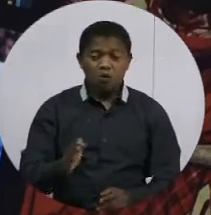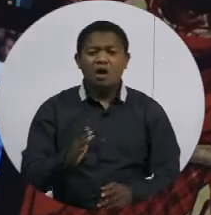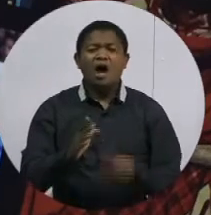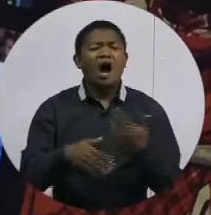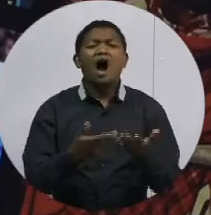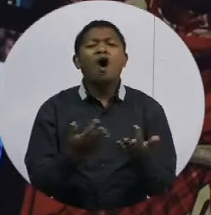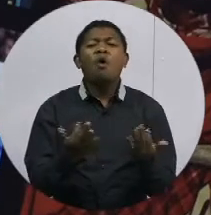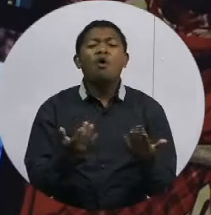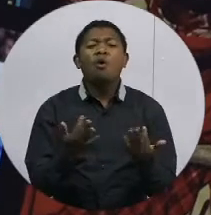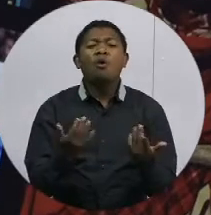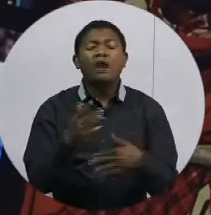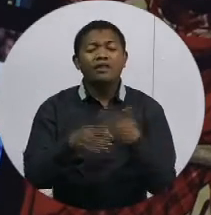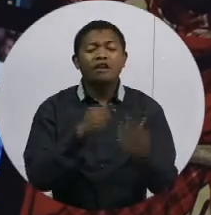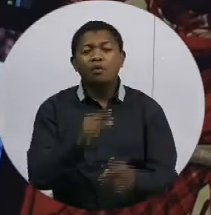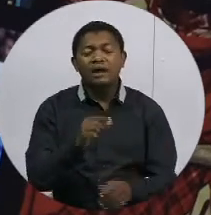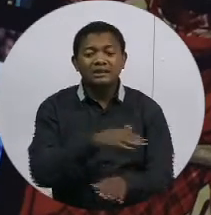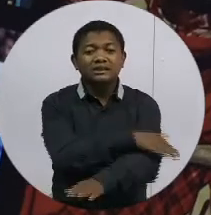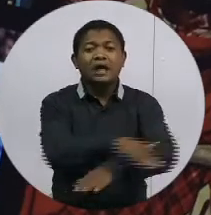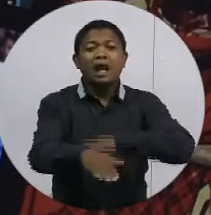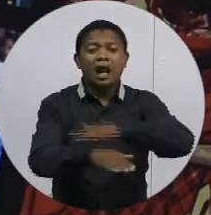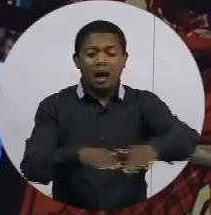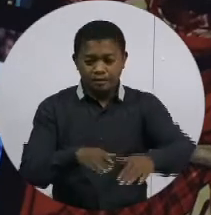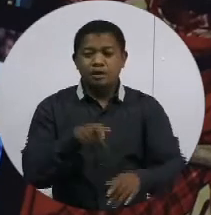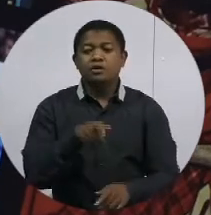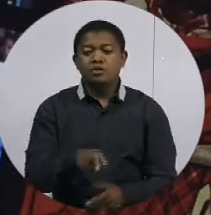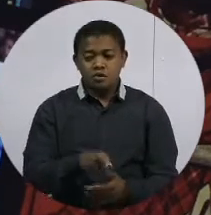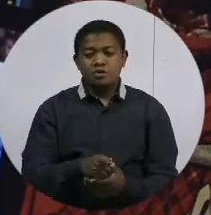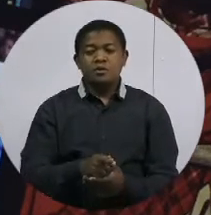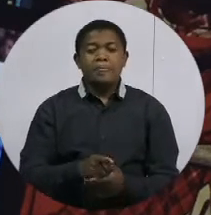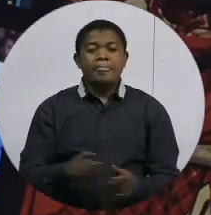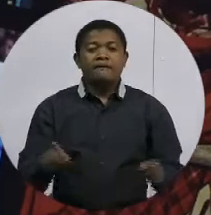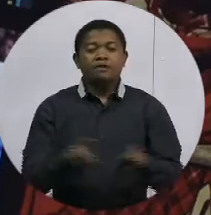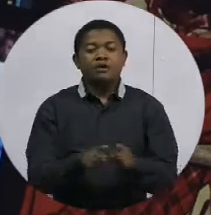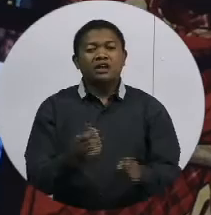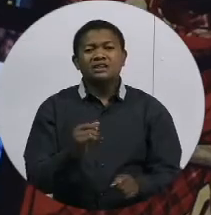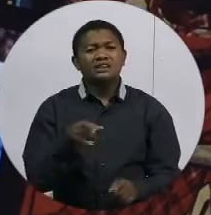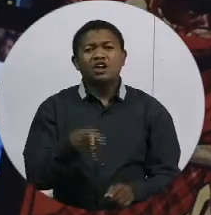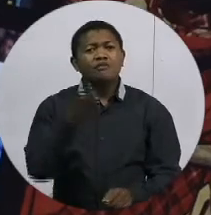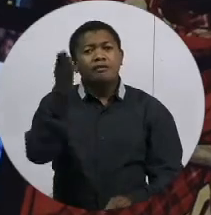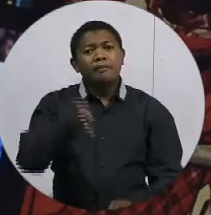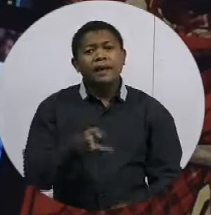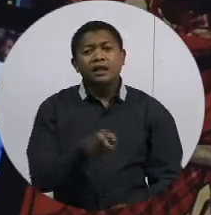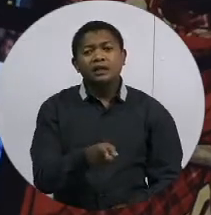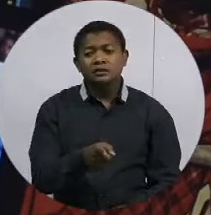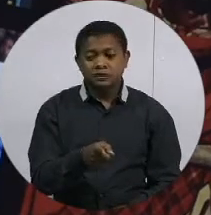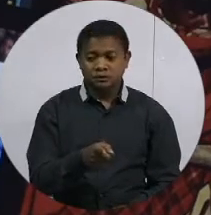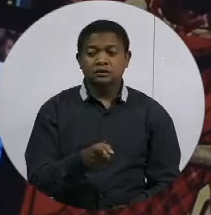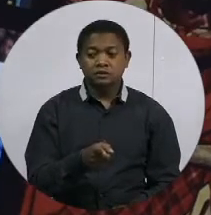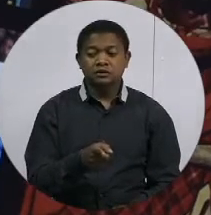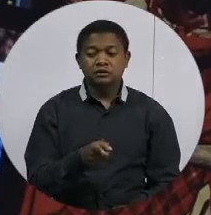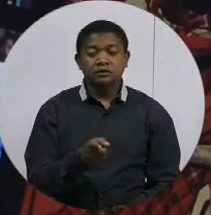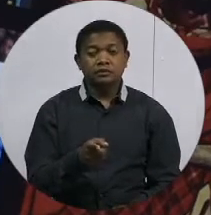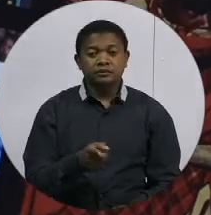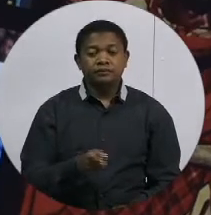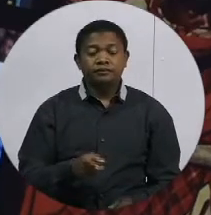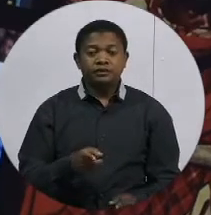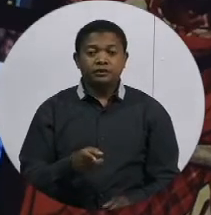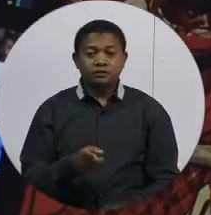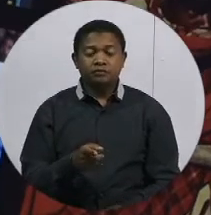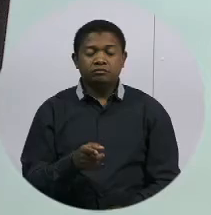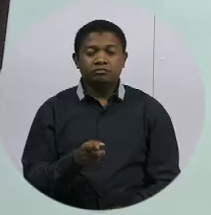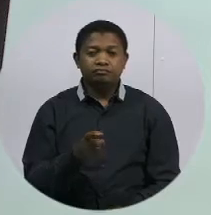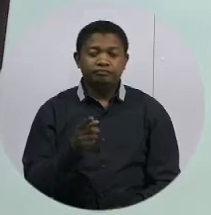olona izay marary ny COVID-19. Inona izay critère izay a? Raha ohatra